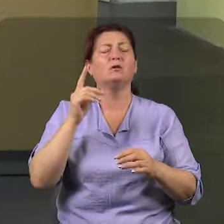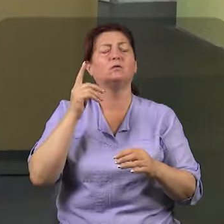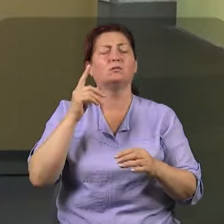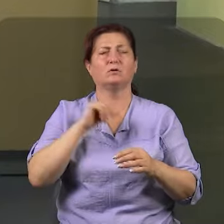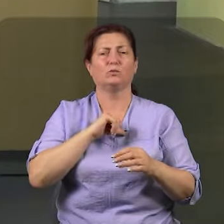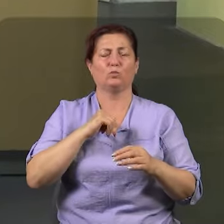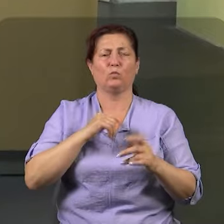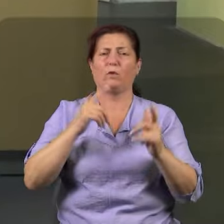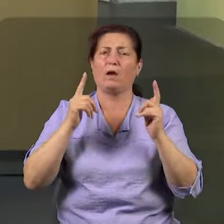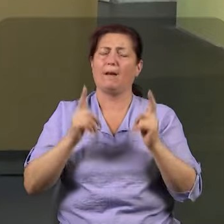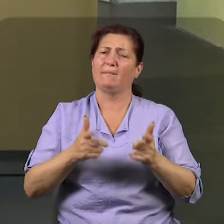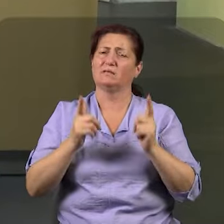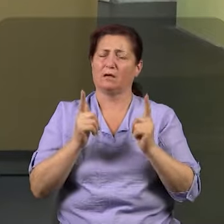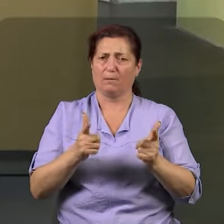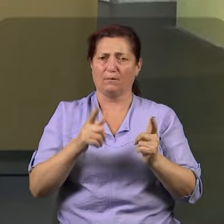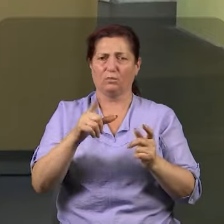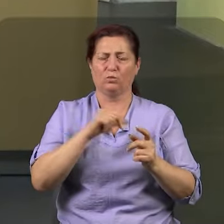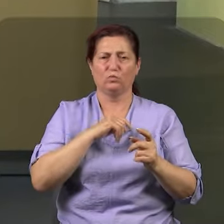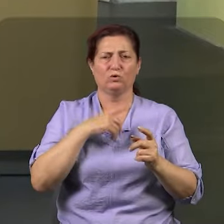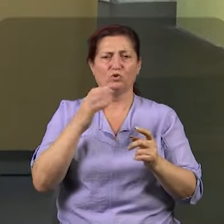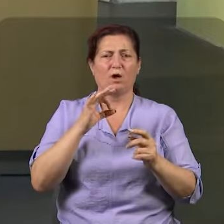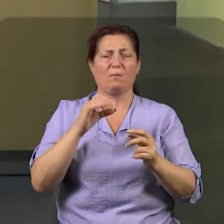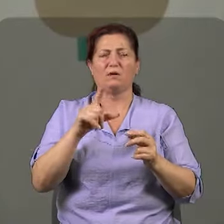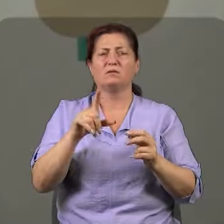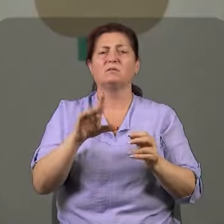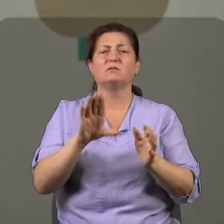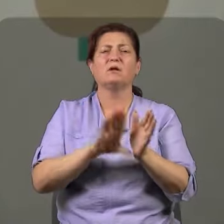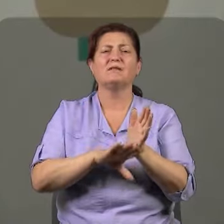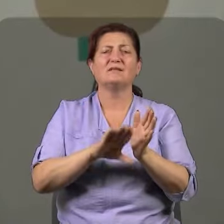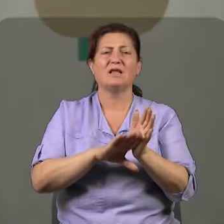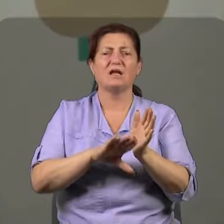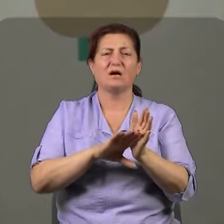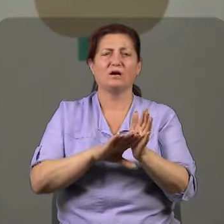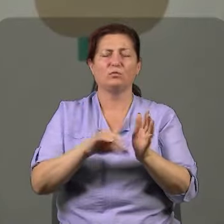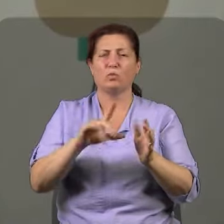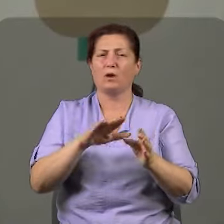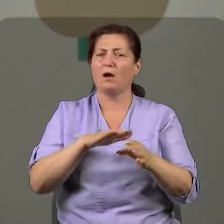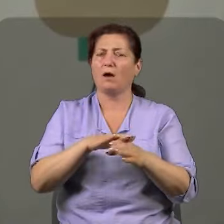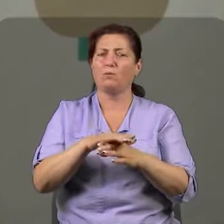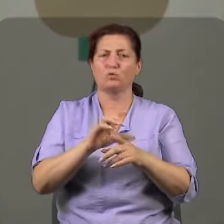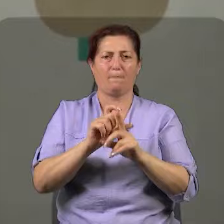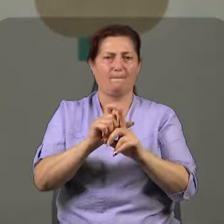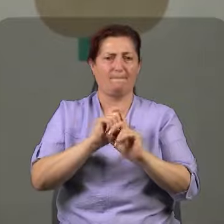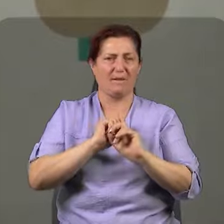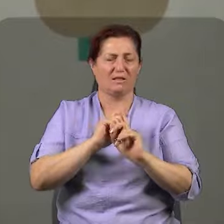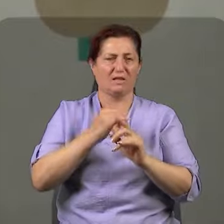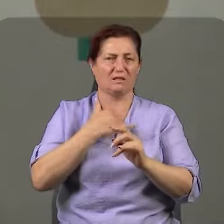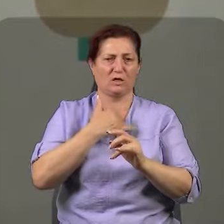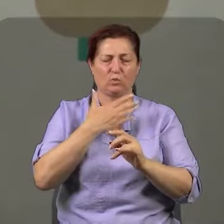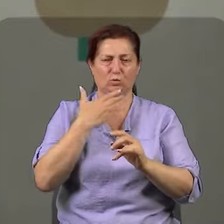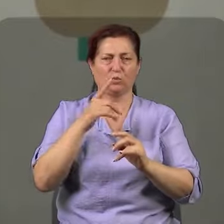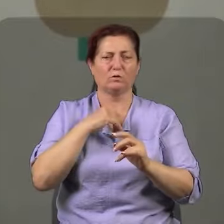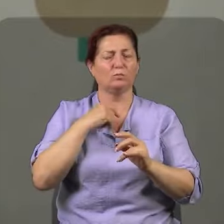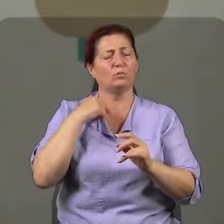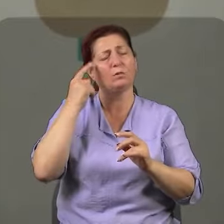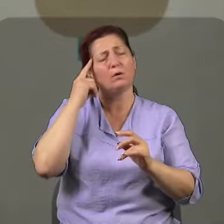երկրորդ կոմպոնենտը, թե ինչու այդքան շատ թերակատարումը, այդտեղ ամբողջական պատասխան չունենք, ընդհանրություններ կարելի է